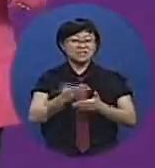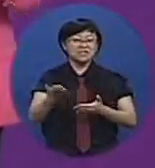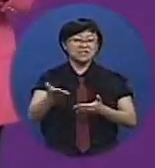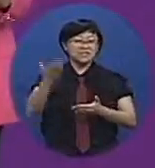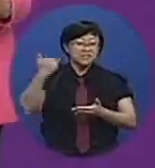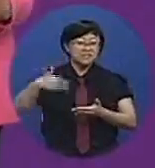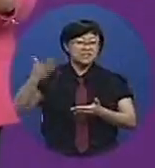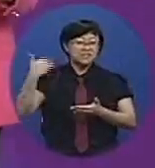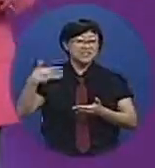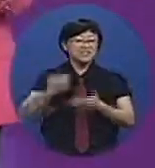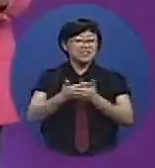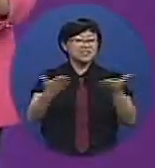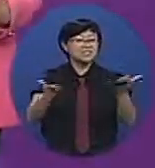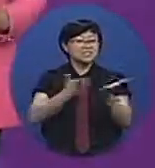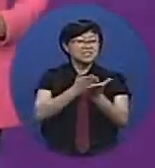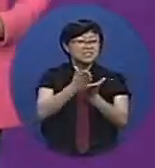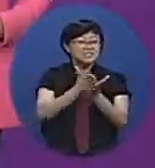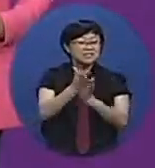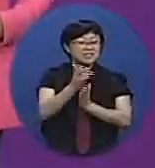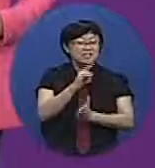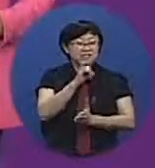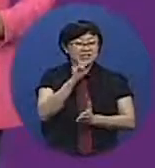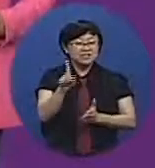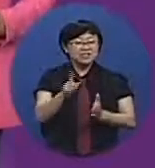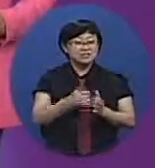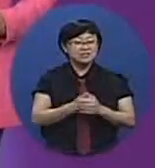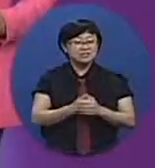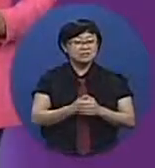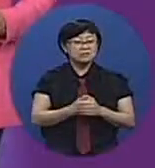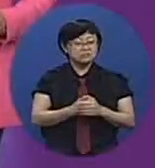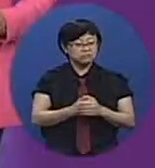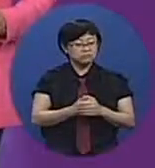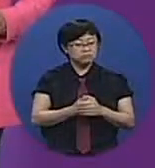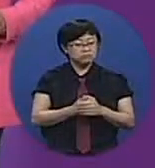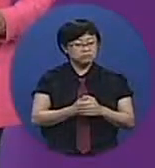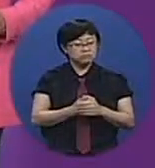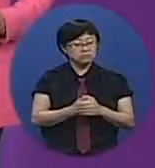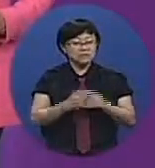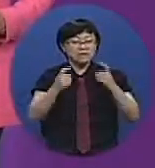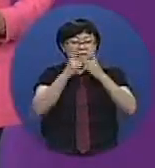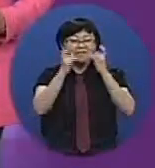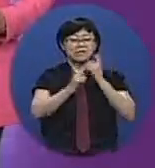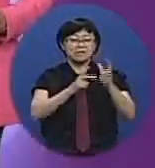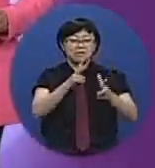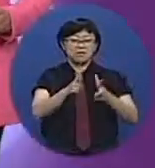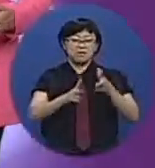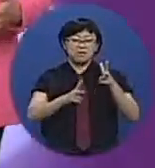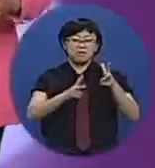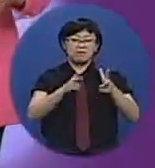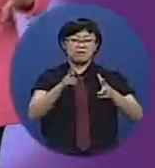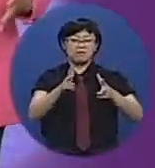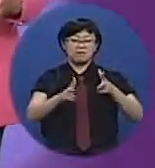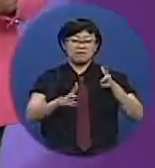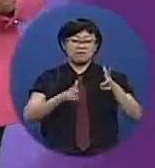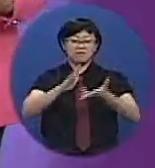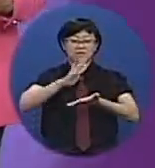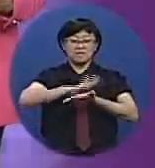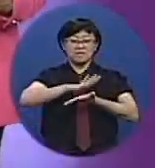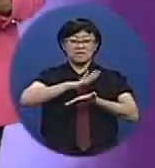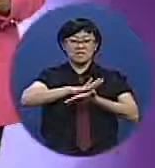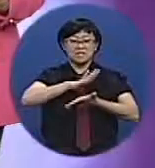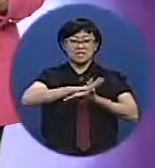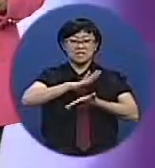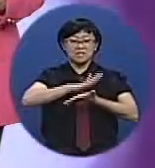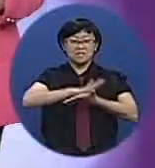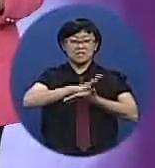그래도. 직업을 뭘 지금까지 하셨어요? 옛날엔 저 개인 사업을 했죠, 종이관계. 아, 네. 인쇄요? 아니,